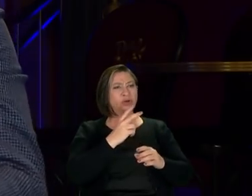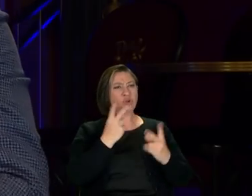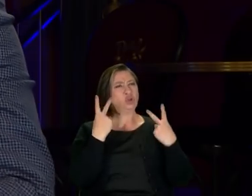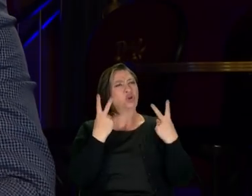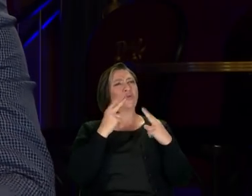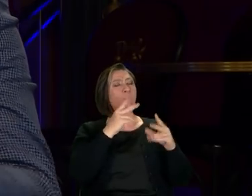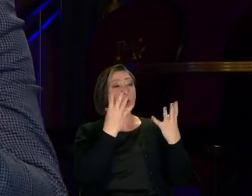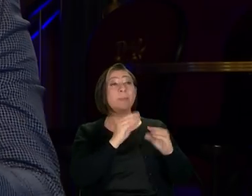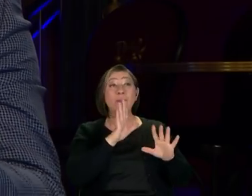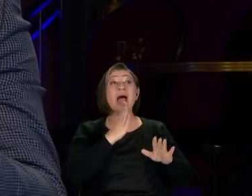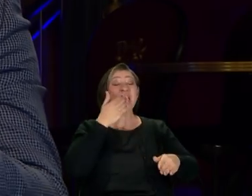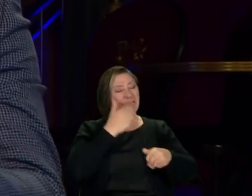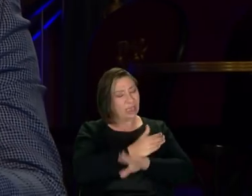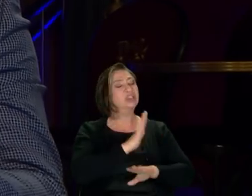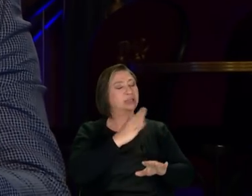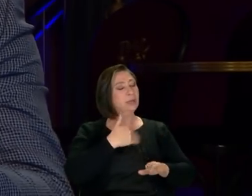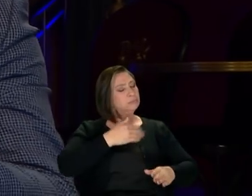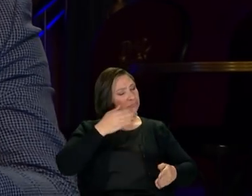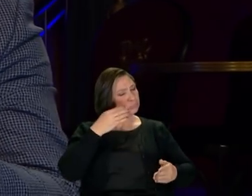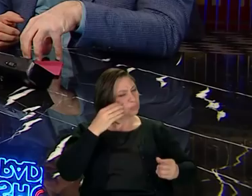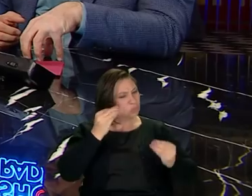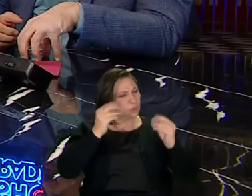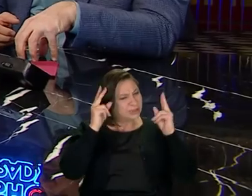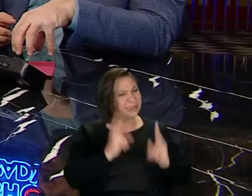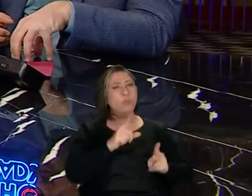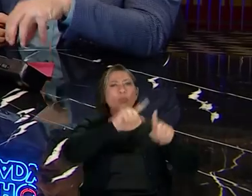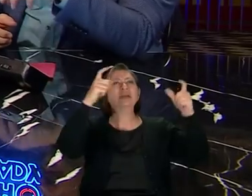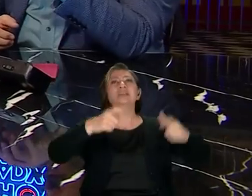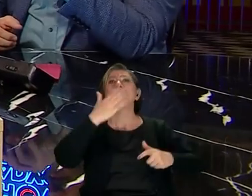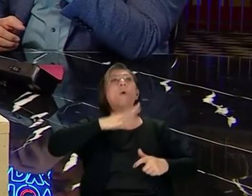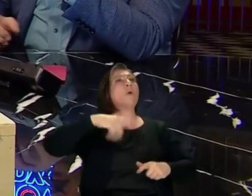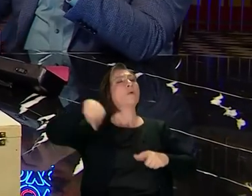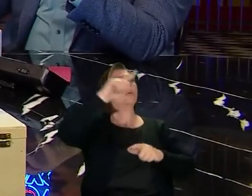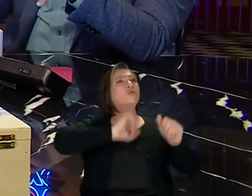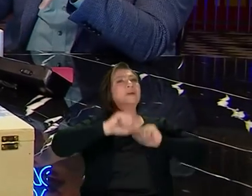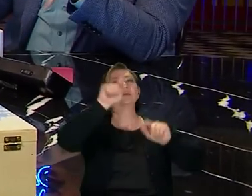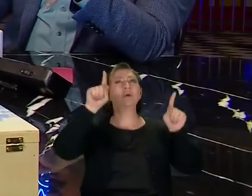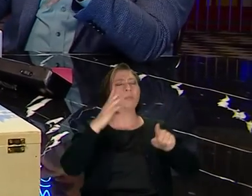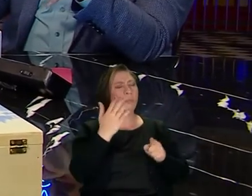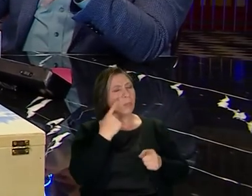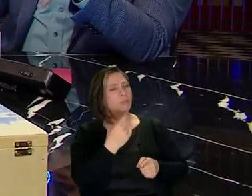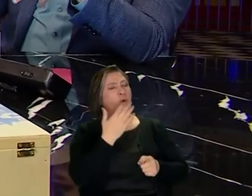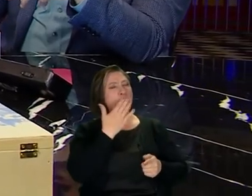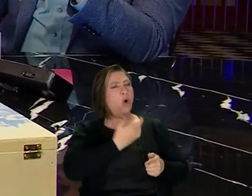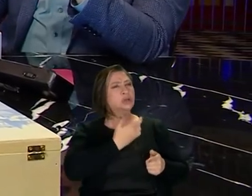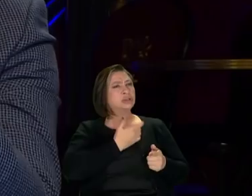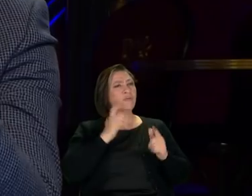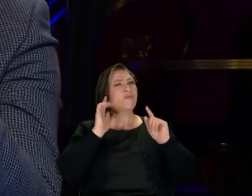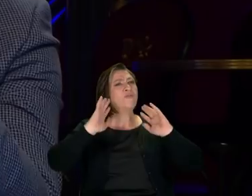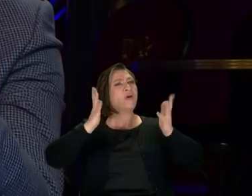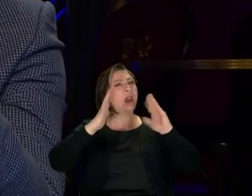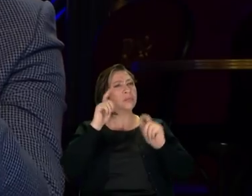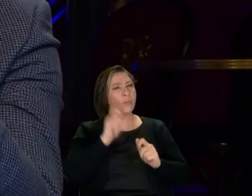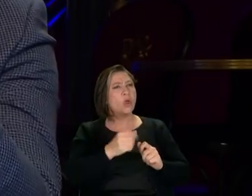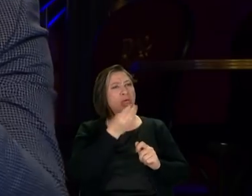şova dönük olabilir ama gerçekten iddia ediyorum hiçbir yerde yok bu. O da şu, baktım ki öğrenciler sadece etkinlik yapıyor.